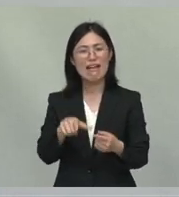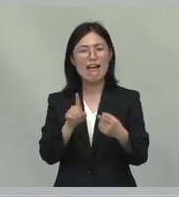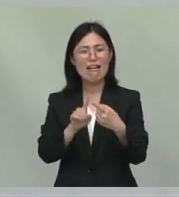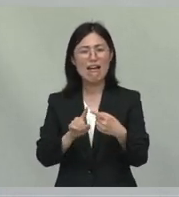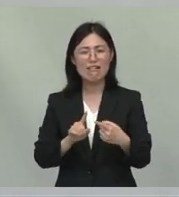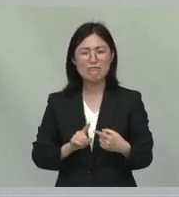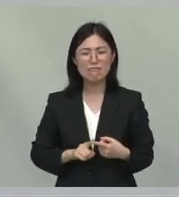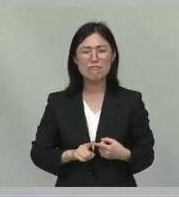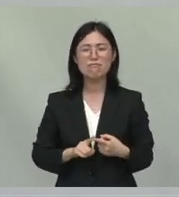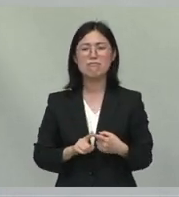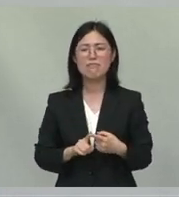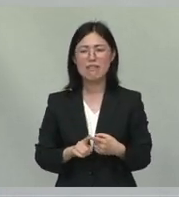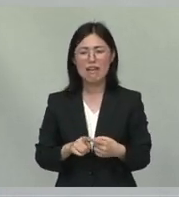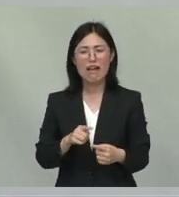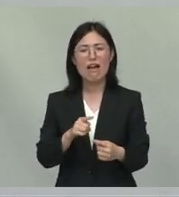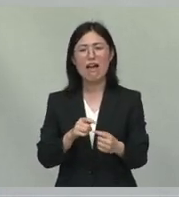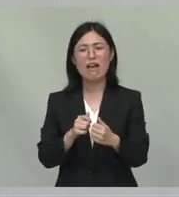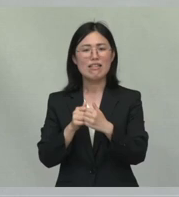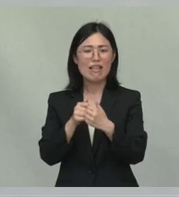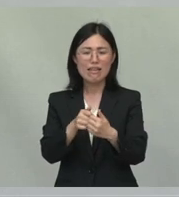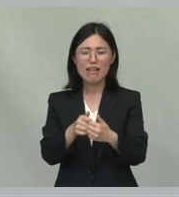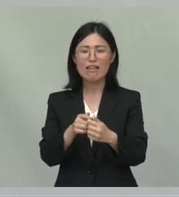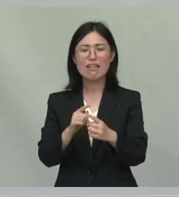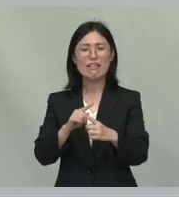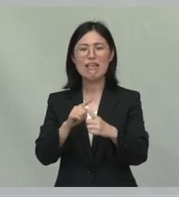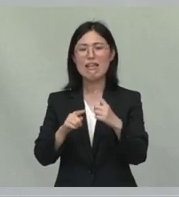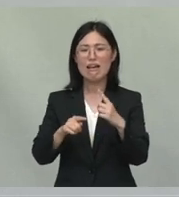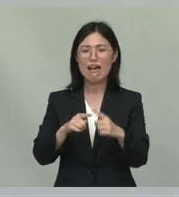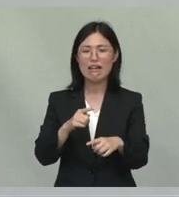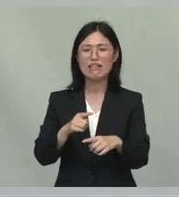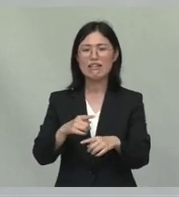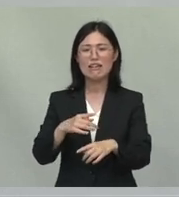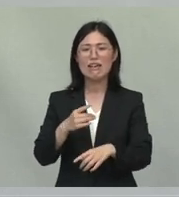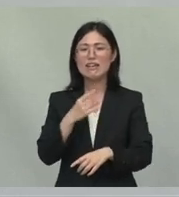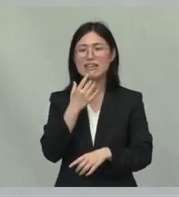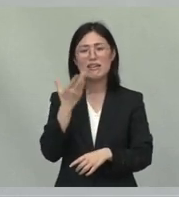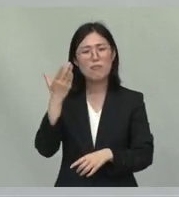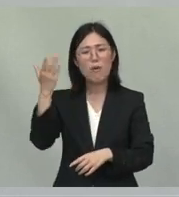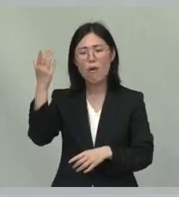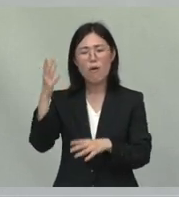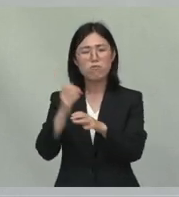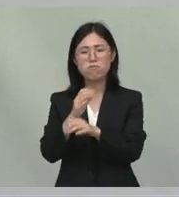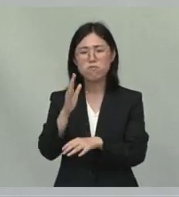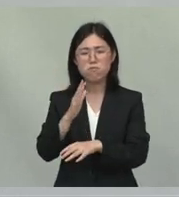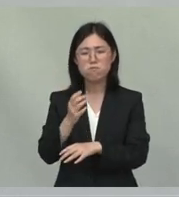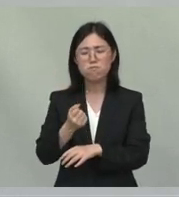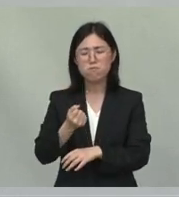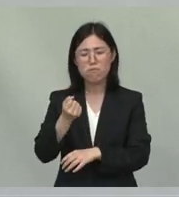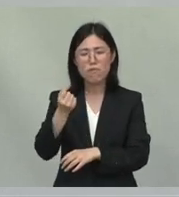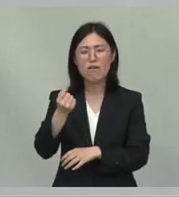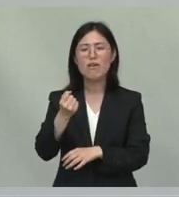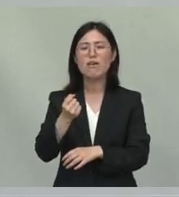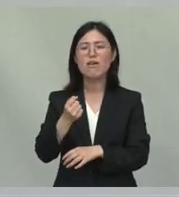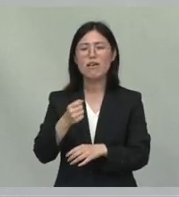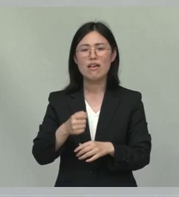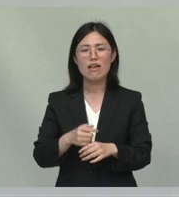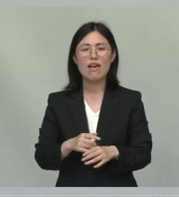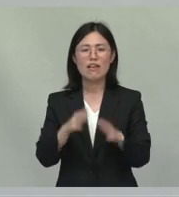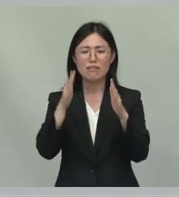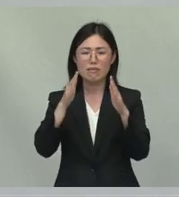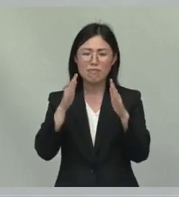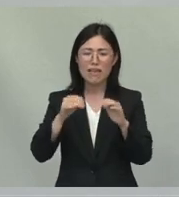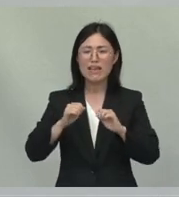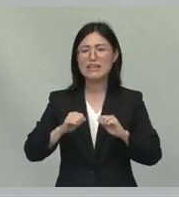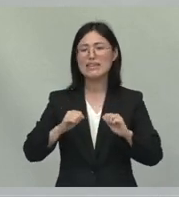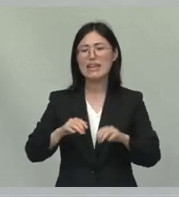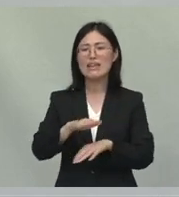い、どんな時にも希望を失わず懸命に生きてこられた入所者の皆さん